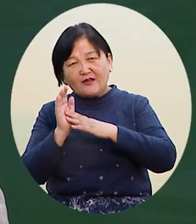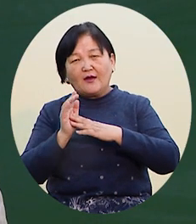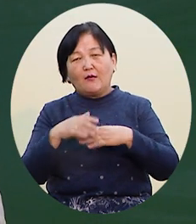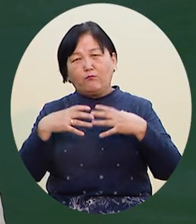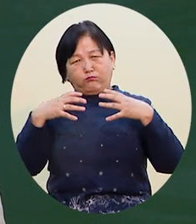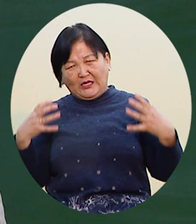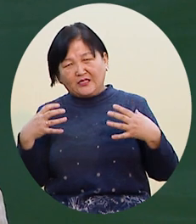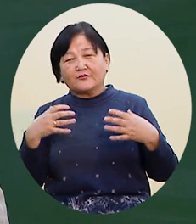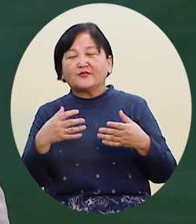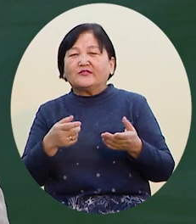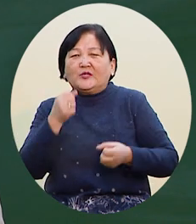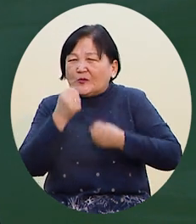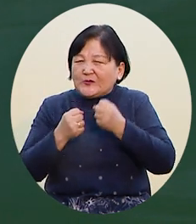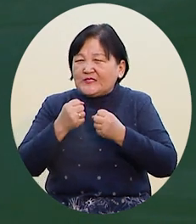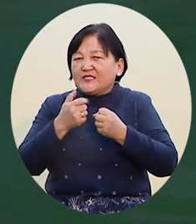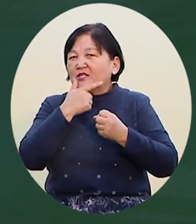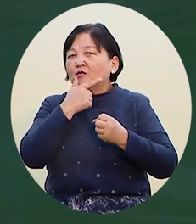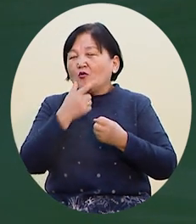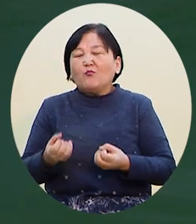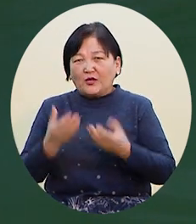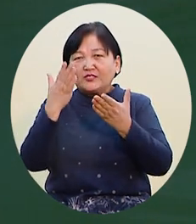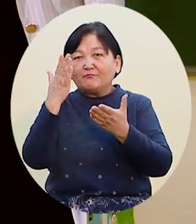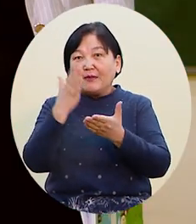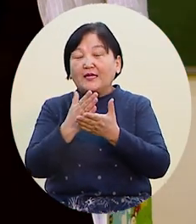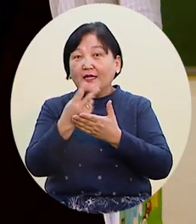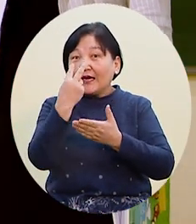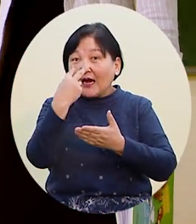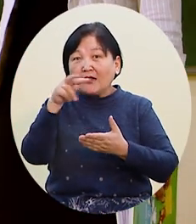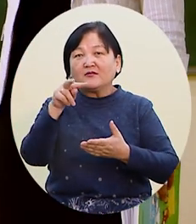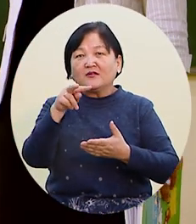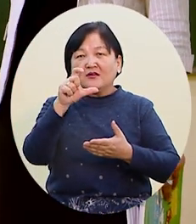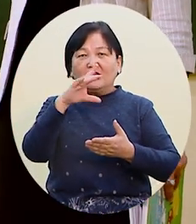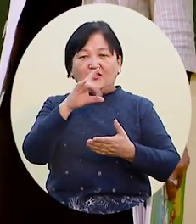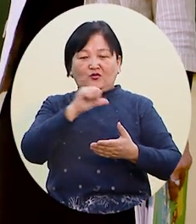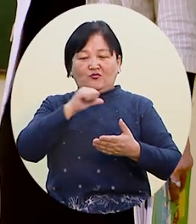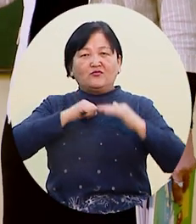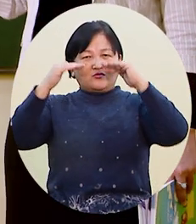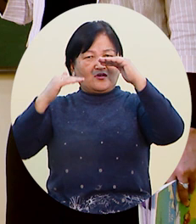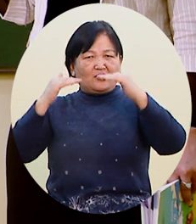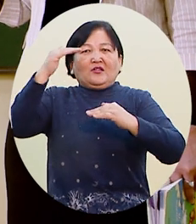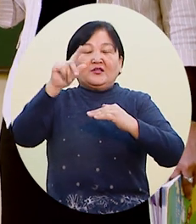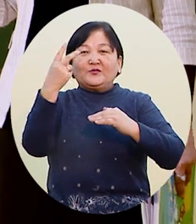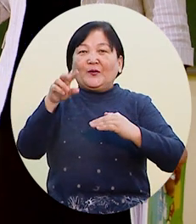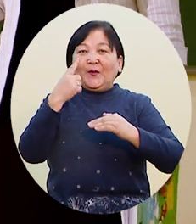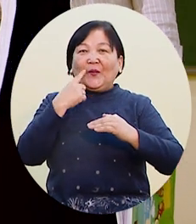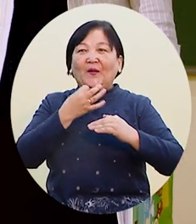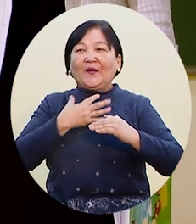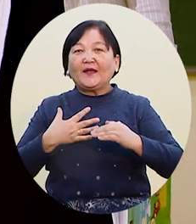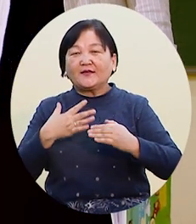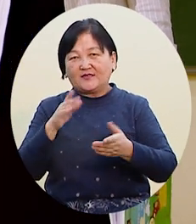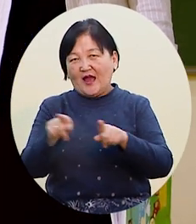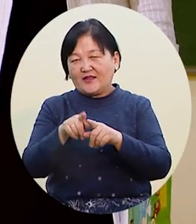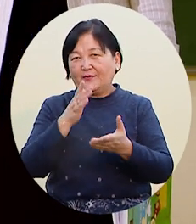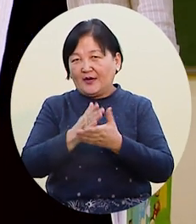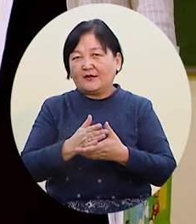сэтэрсэн зүйл санаархаж гэж ингэж дүгнэж болох юм аа. За ингээд энэ гурван одоо агуулгын бүтцийн